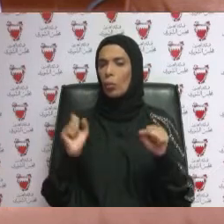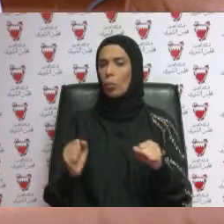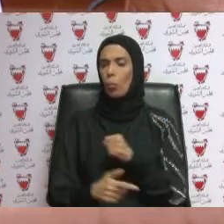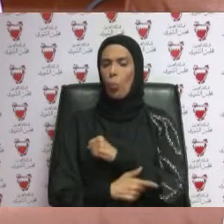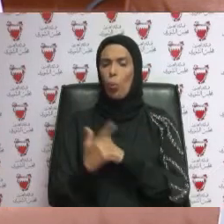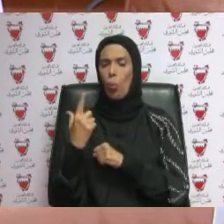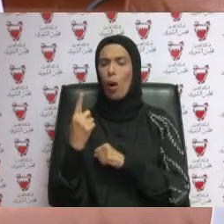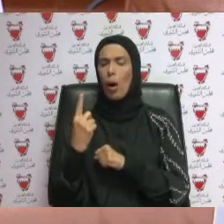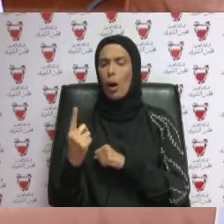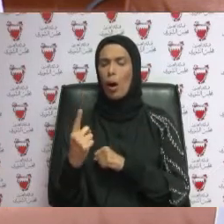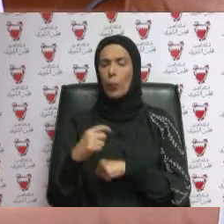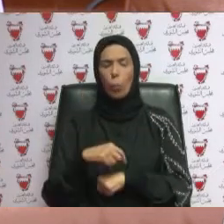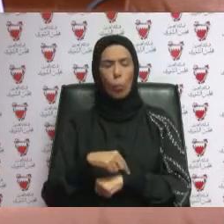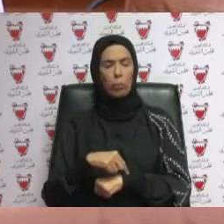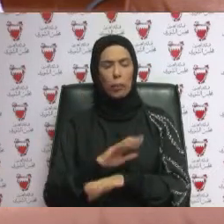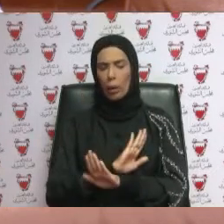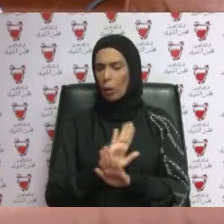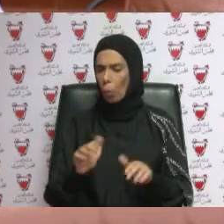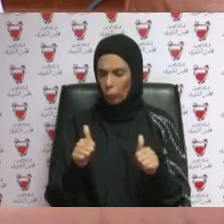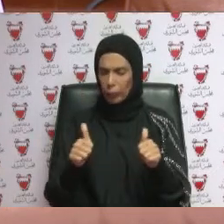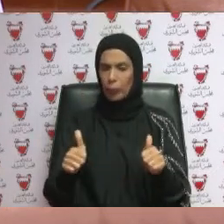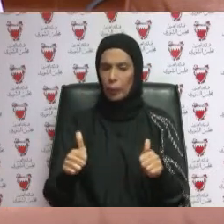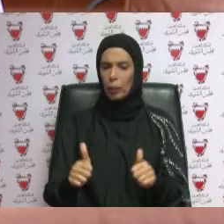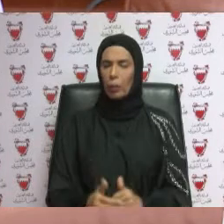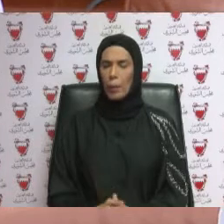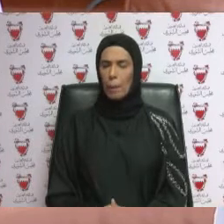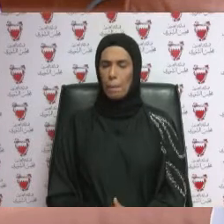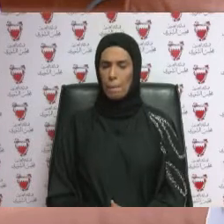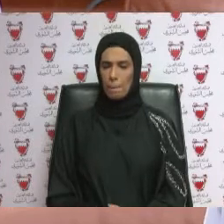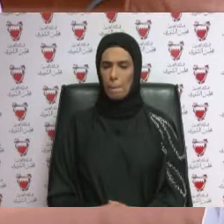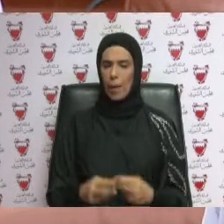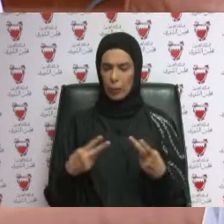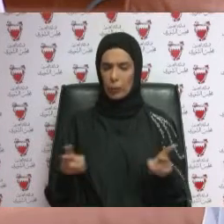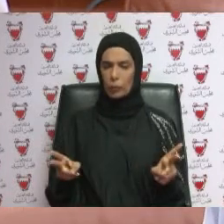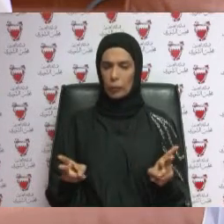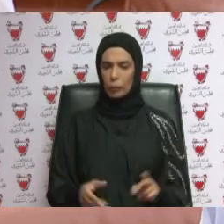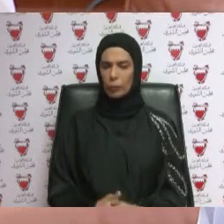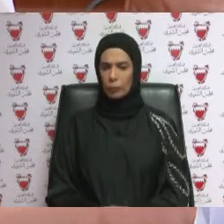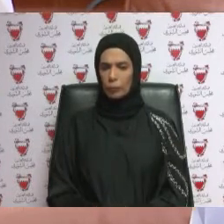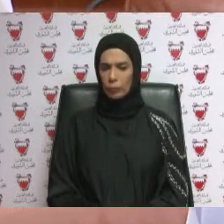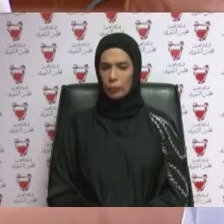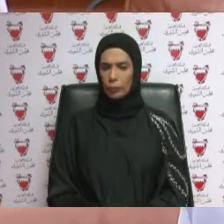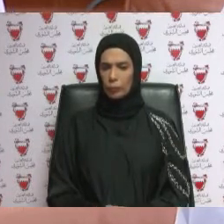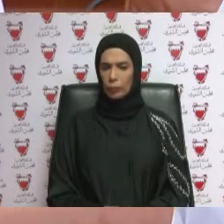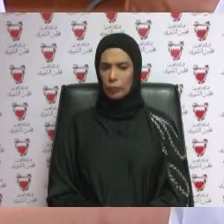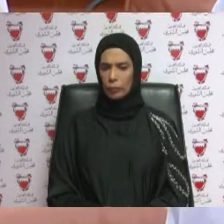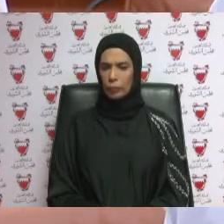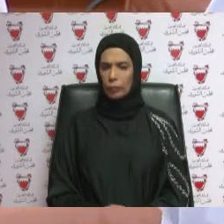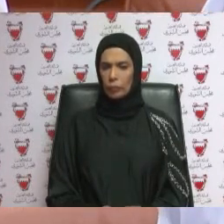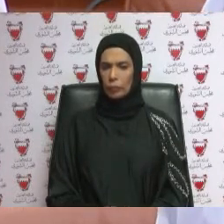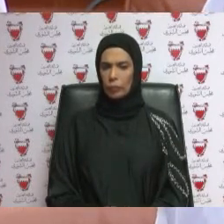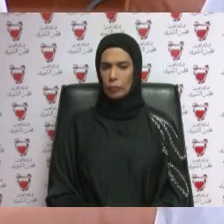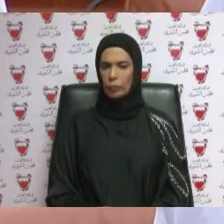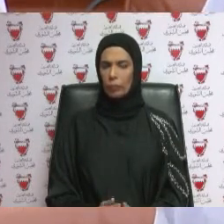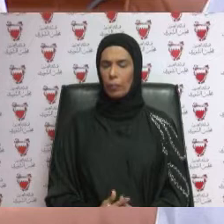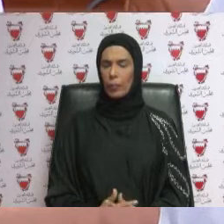أقصى. وأعتقد أن هذه الفترة كافية للموافقة على تسجيل العقد أو